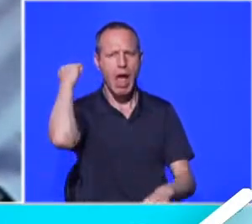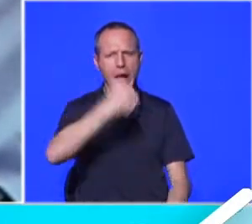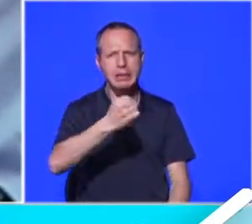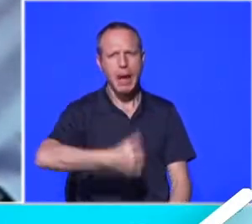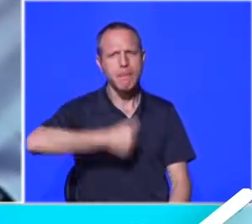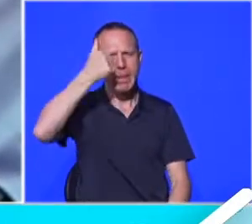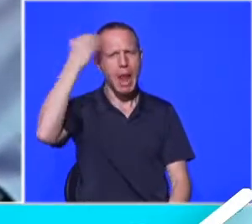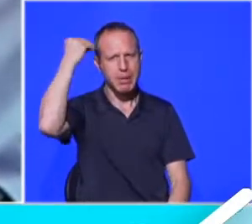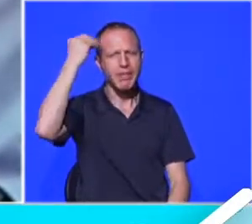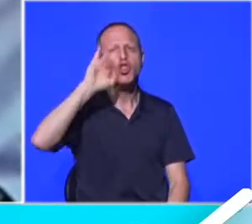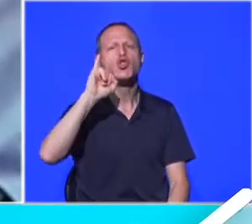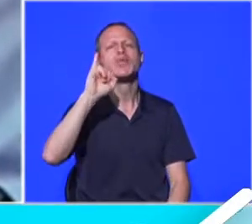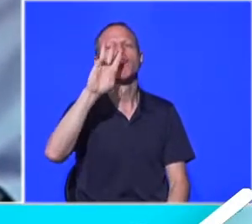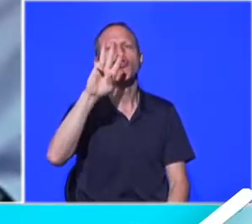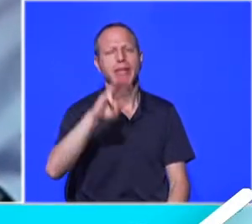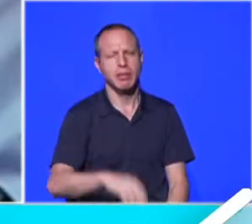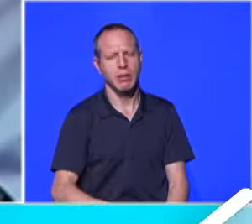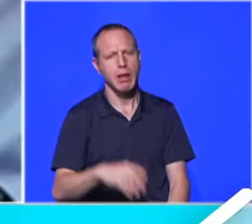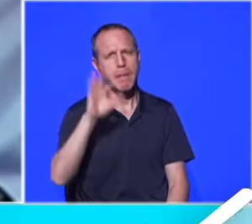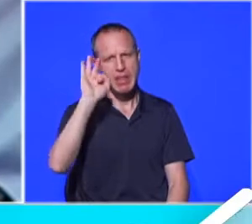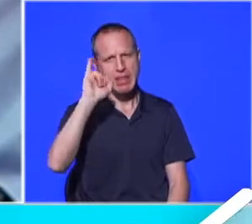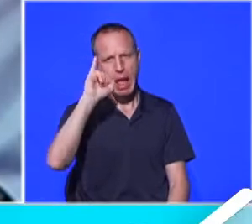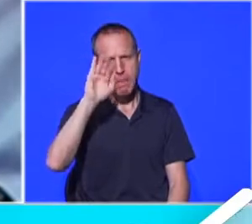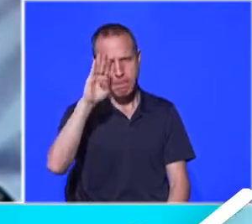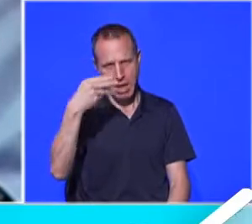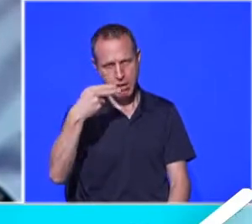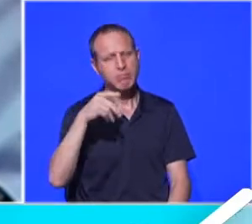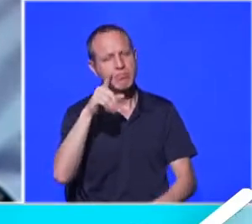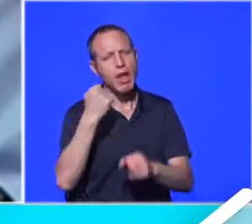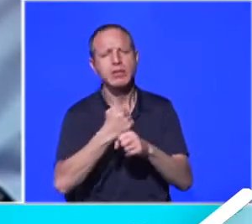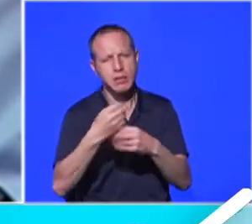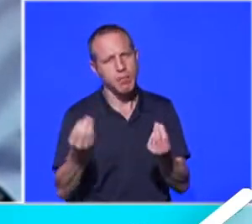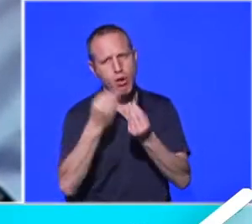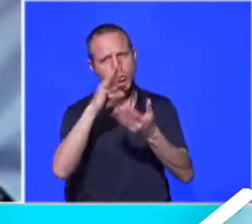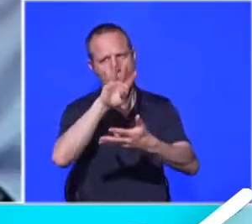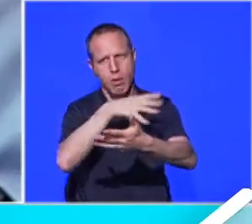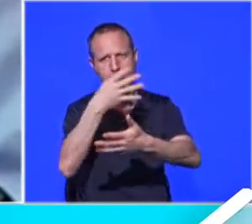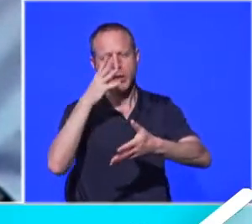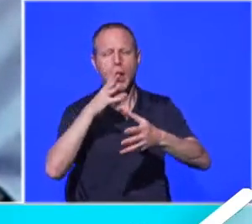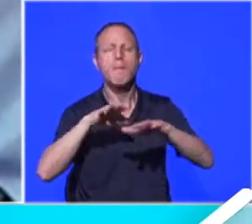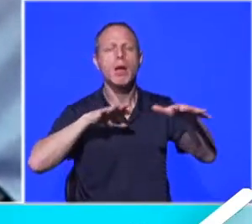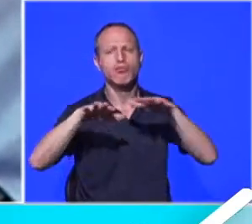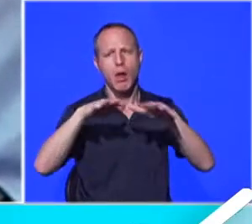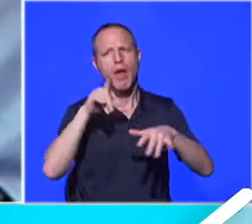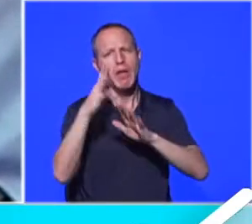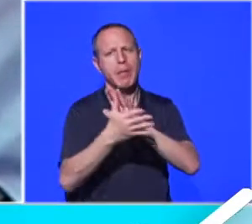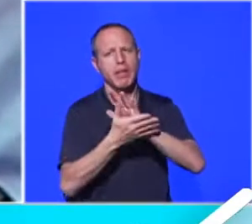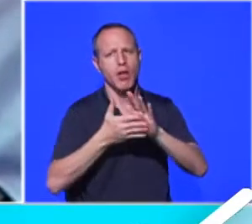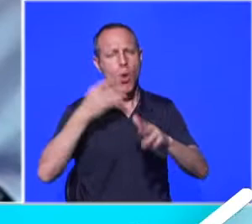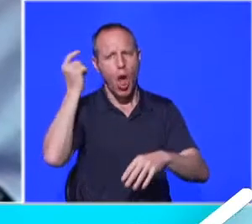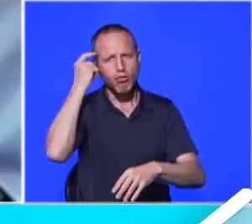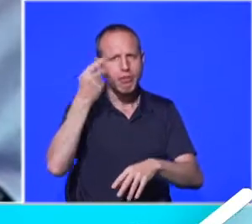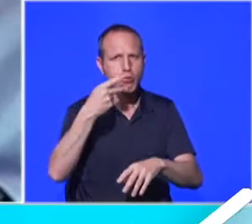הספר יוסף שהין בטייבה, אני חושב שזה עשה משהו למנגנון הממשלתי, והם התחילו לחשוב